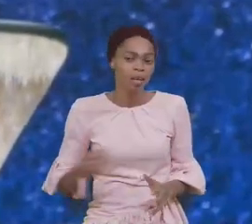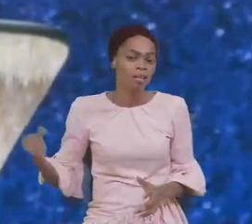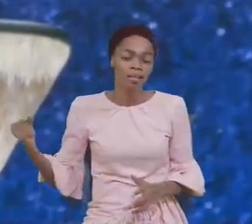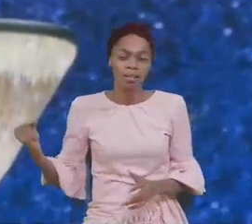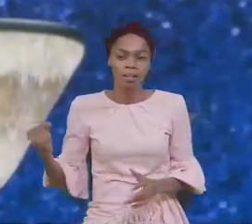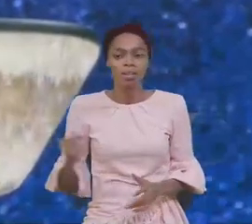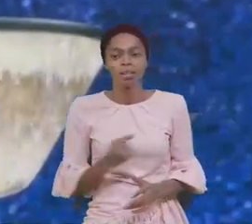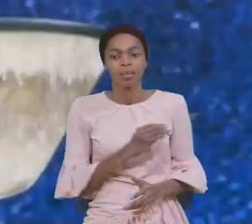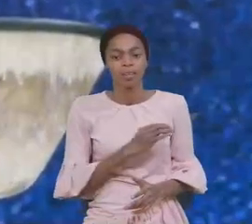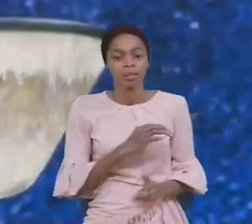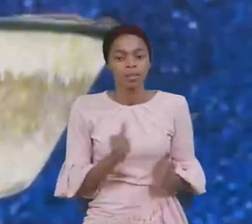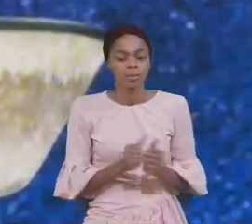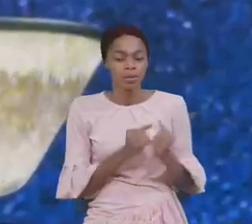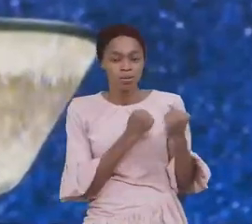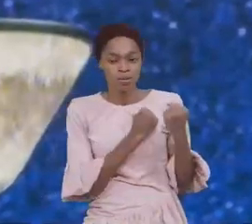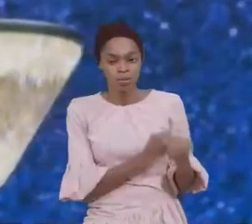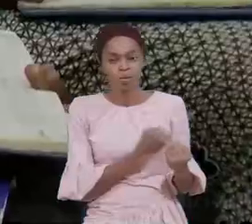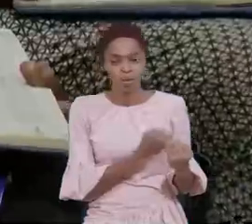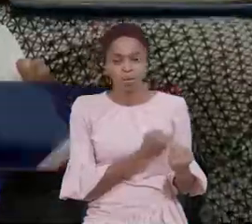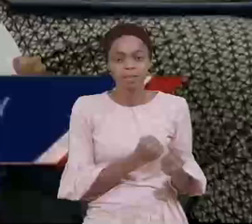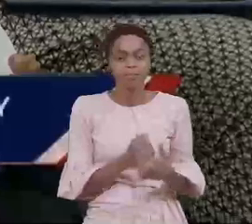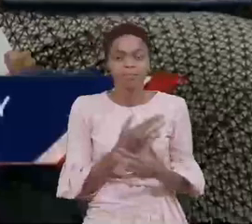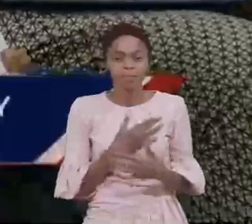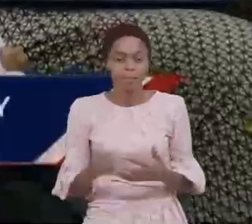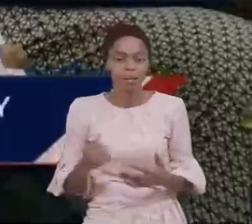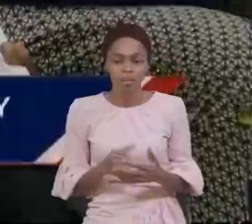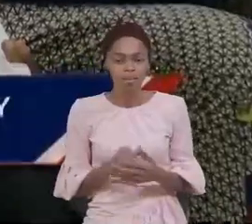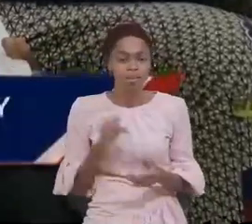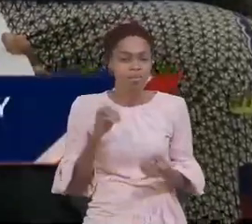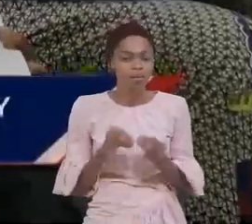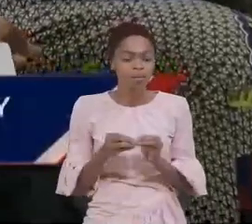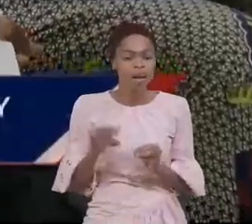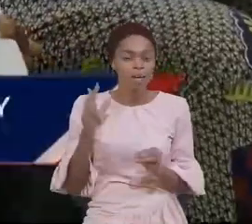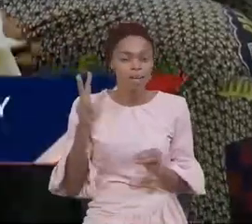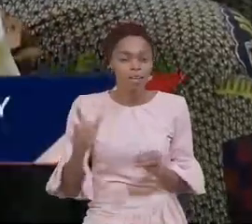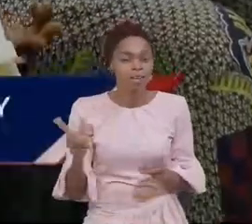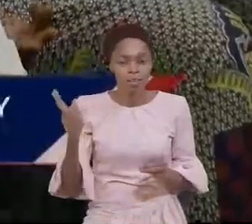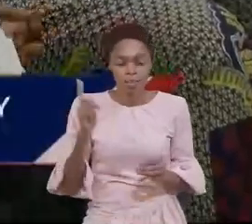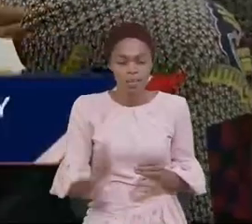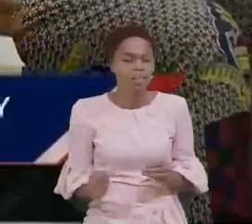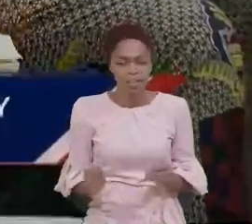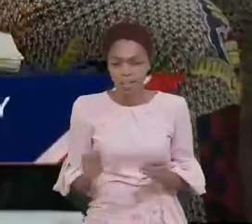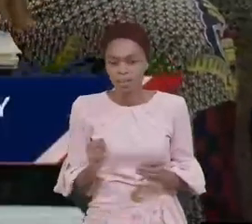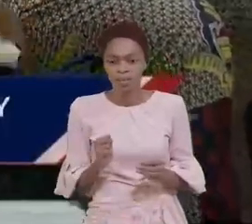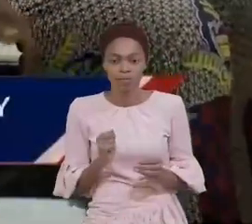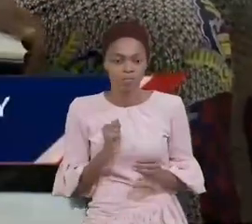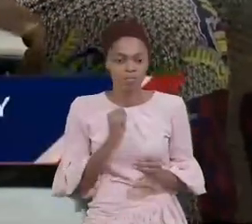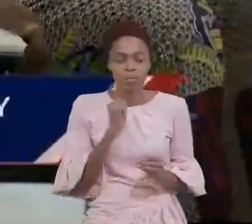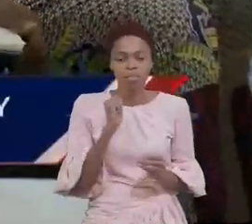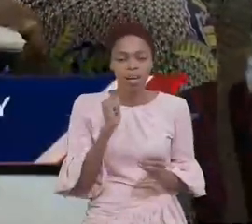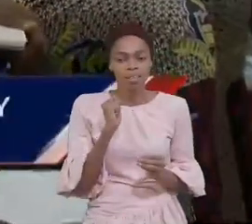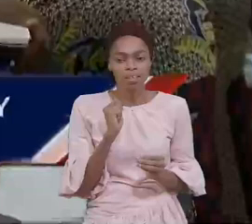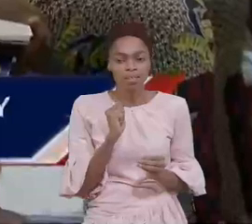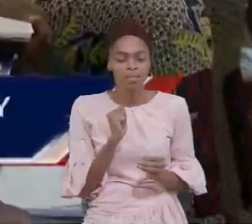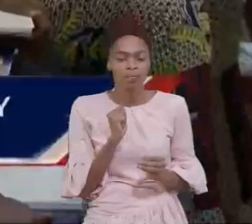avec courage. Et 3, c'est le projet défini et la priorité de notre commission.